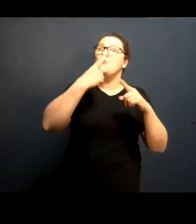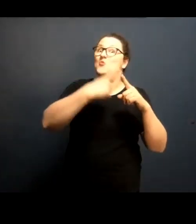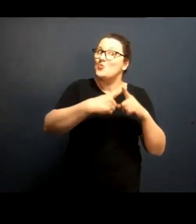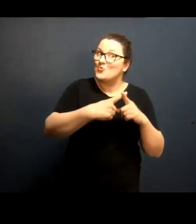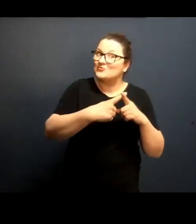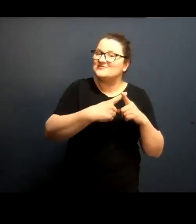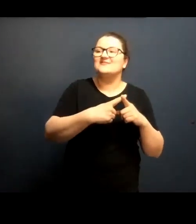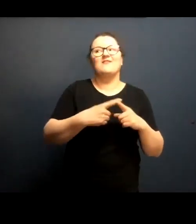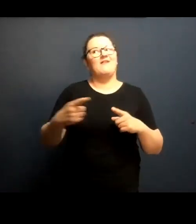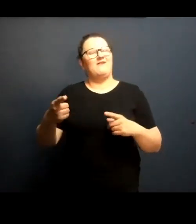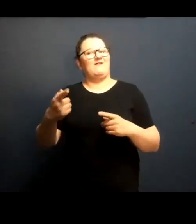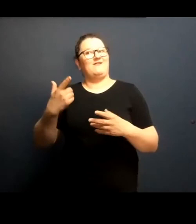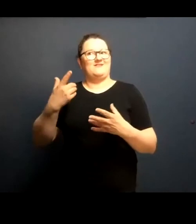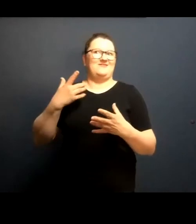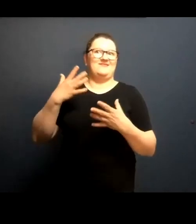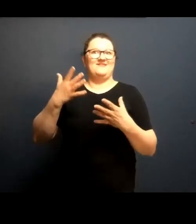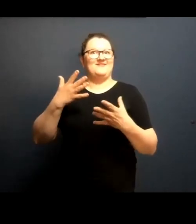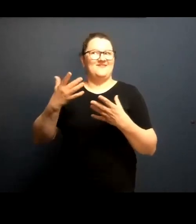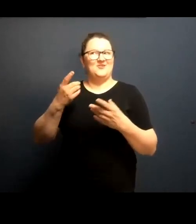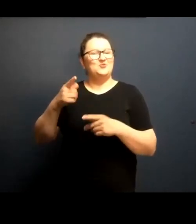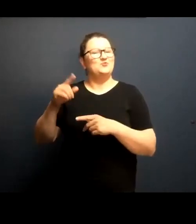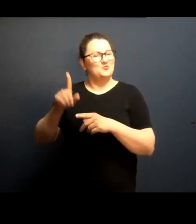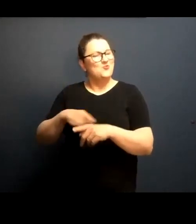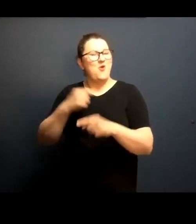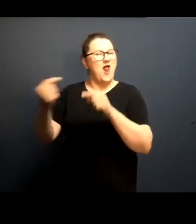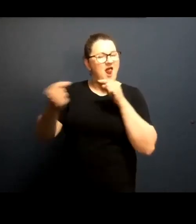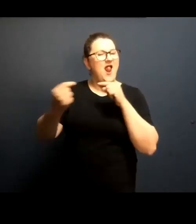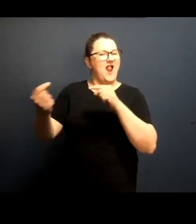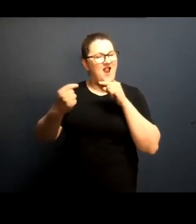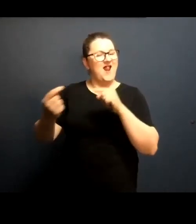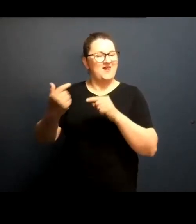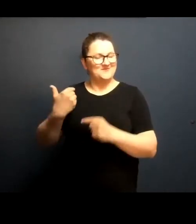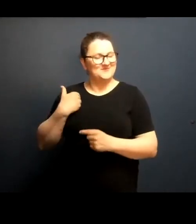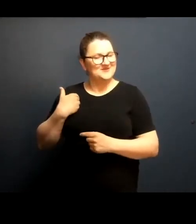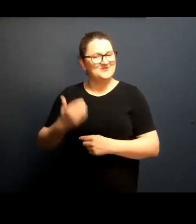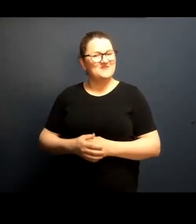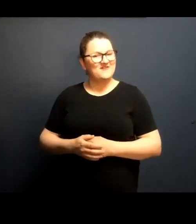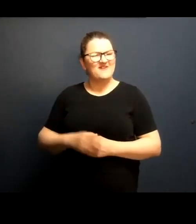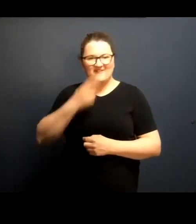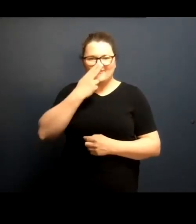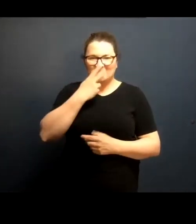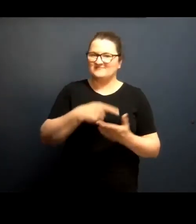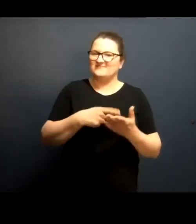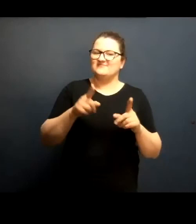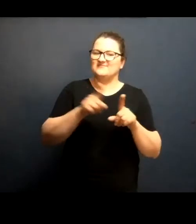też towarzyszyła temu taka refleksja, długo o tym rozmawialiśmy. Tak więc zobaczcie Państwo, ta dzikość. Tutaj usunęłam wulgarne słowa,